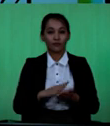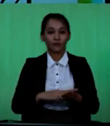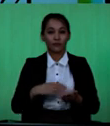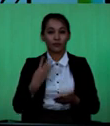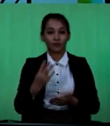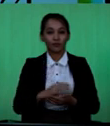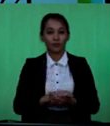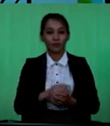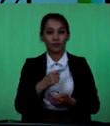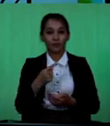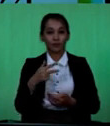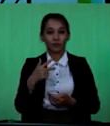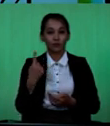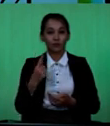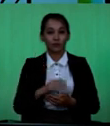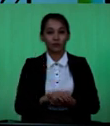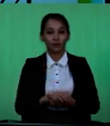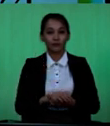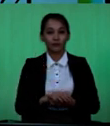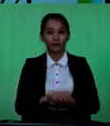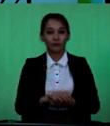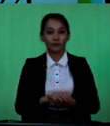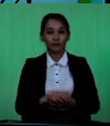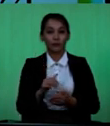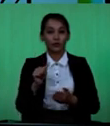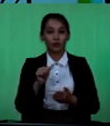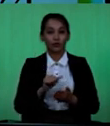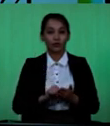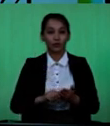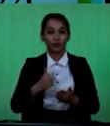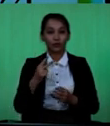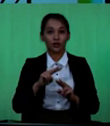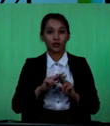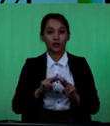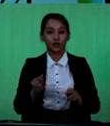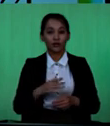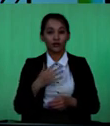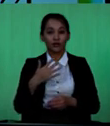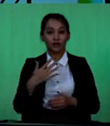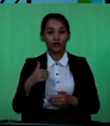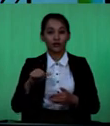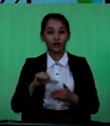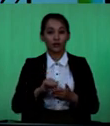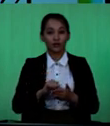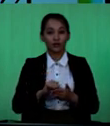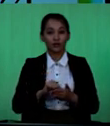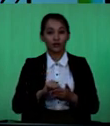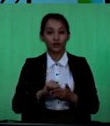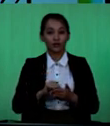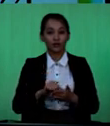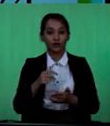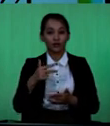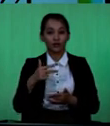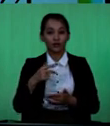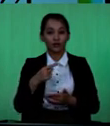94 bilan 31 sonlarning ayirmasi 63. 56 bilan